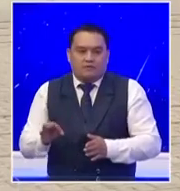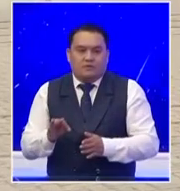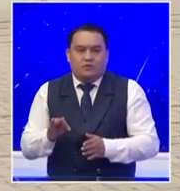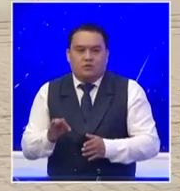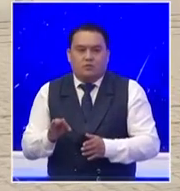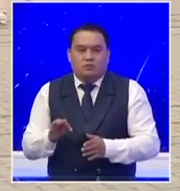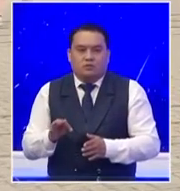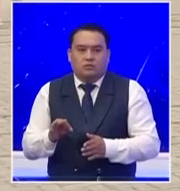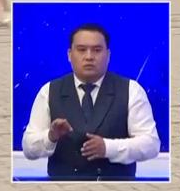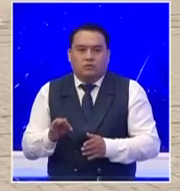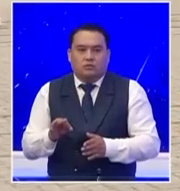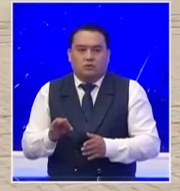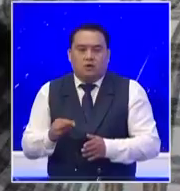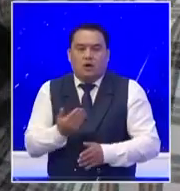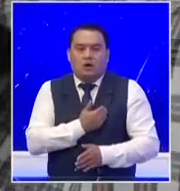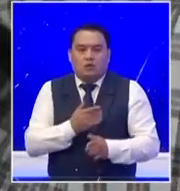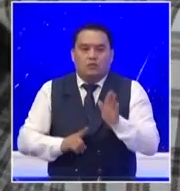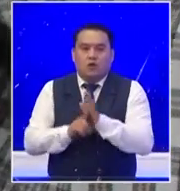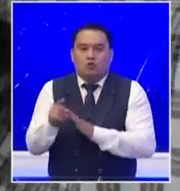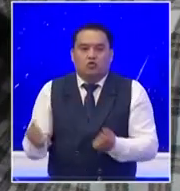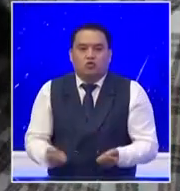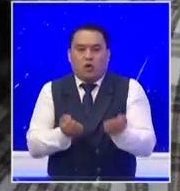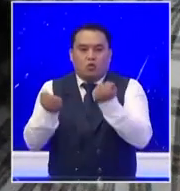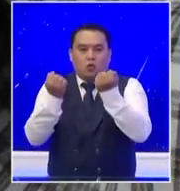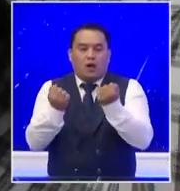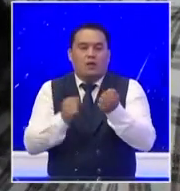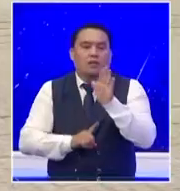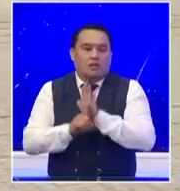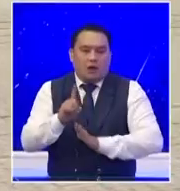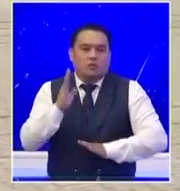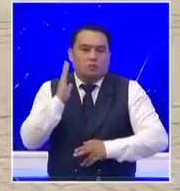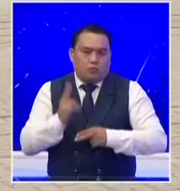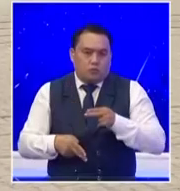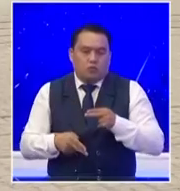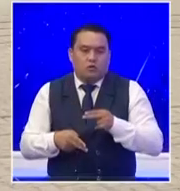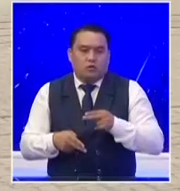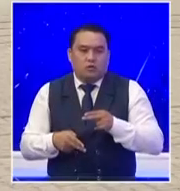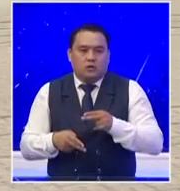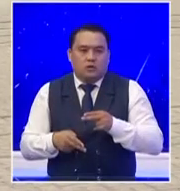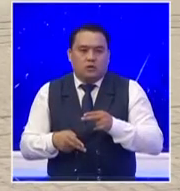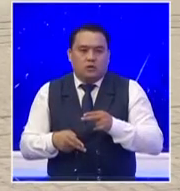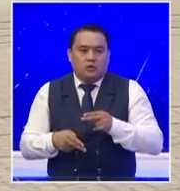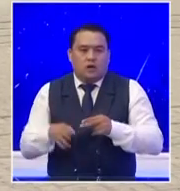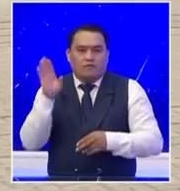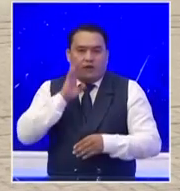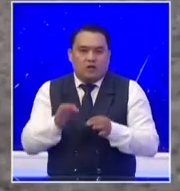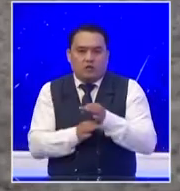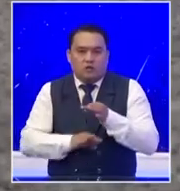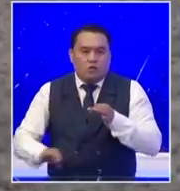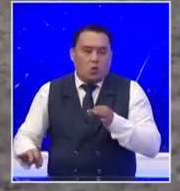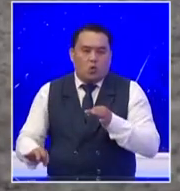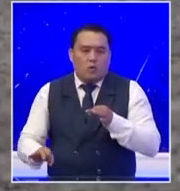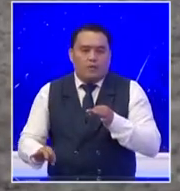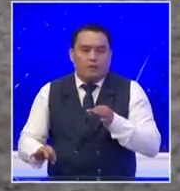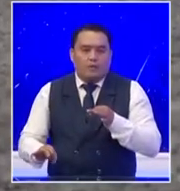закончили. Вот на днях хотим начать штукатурку начали. Коммуникация, но единые сети введем, водопровод.